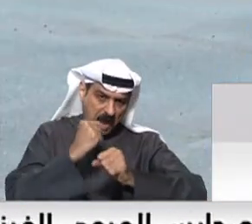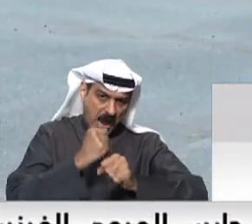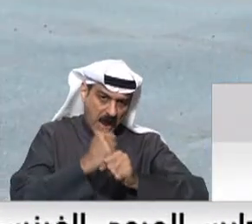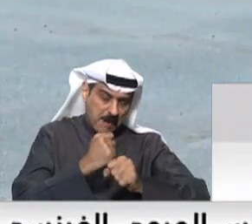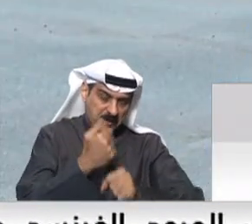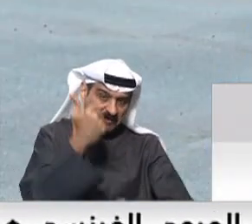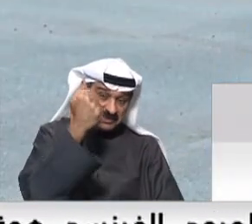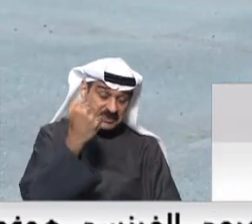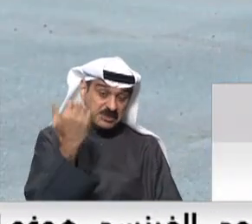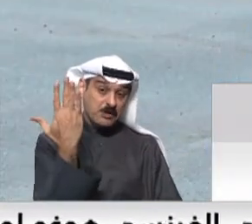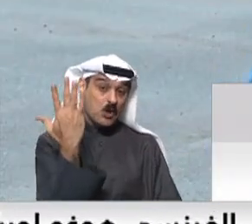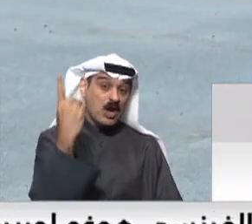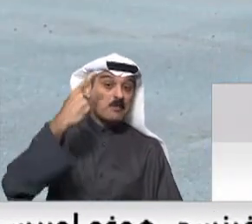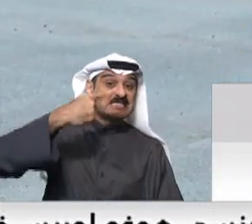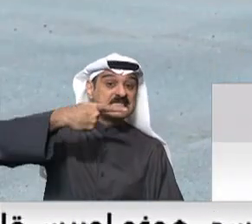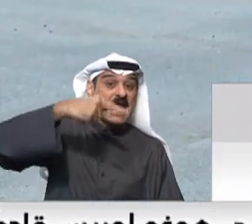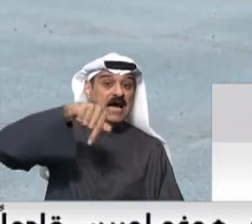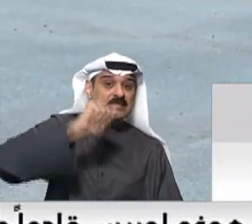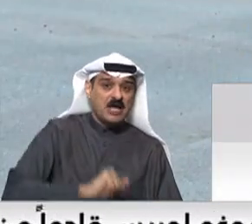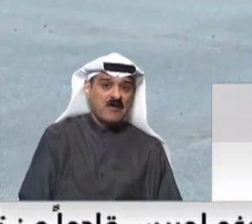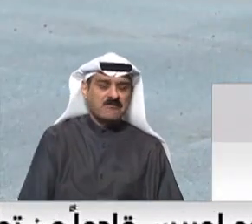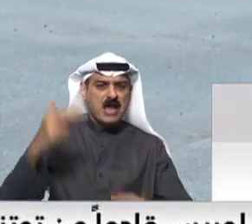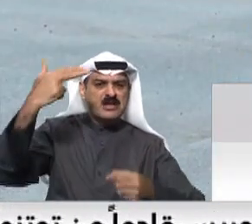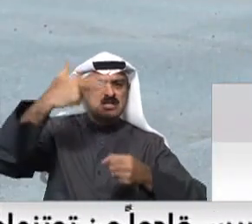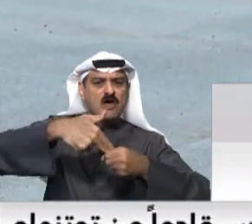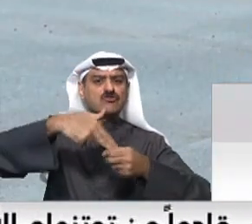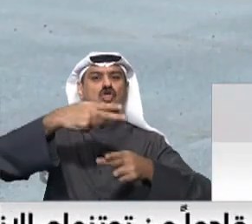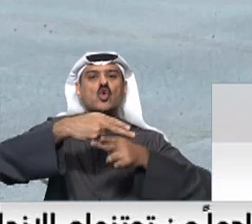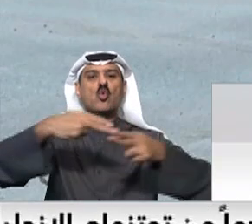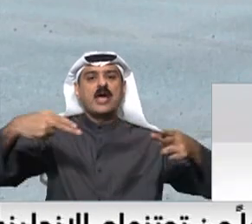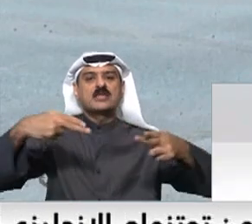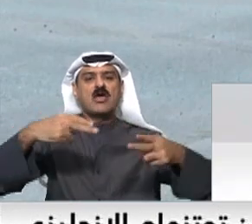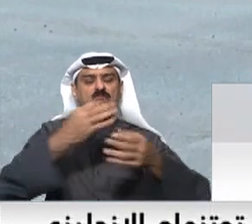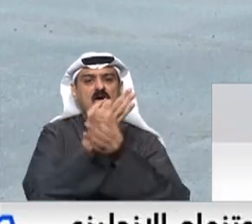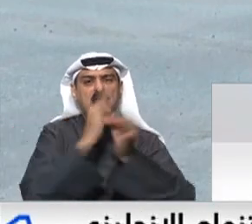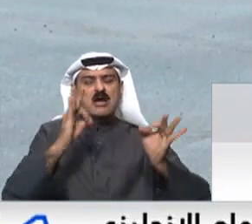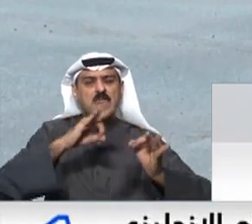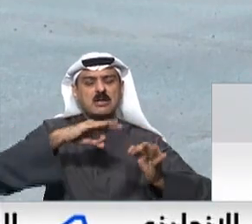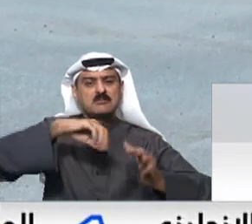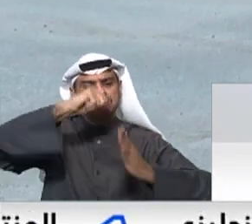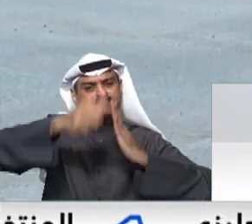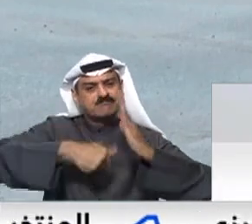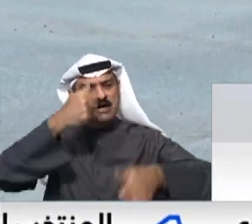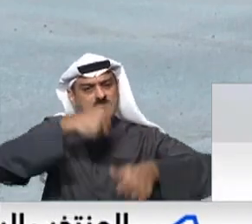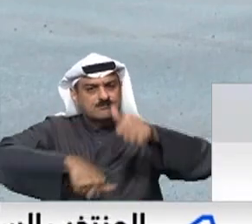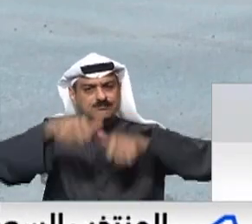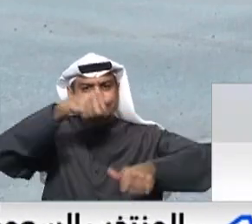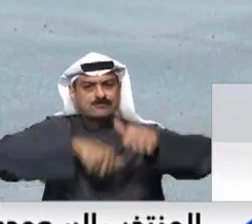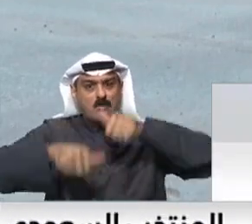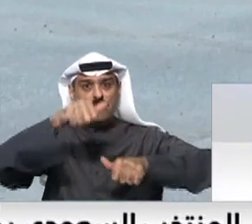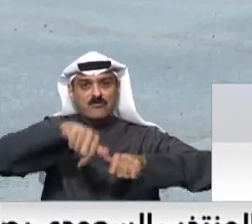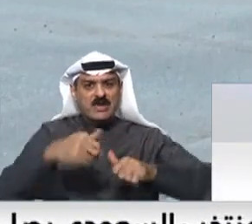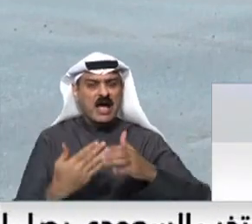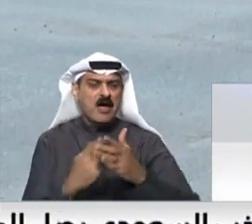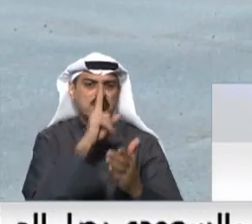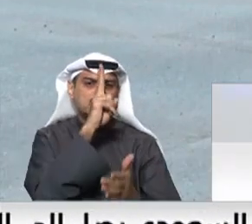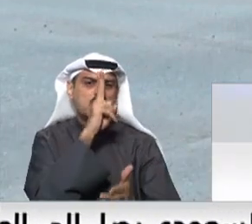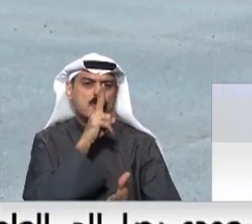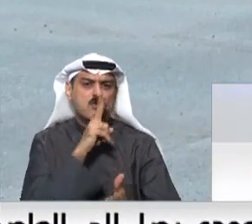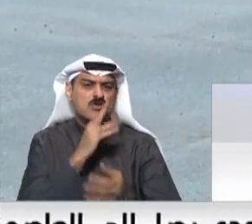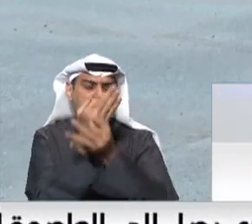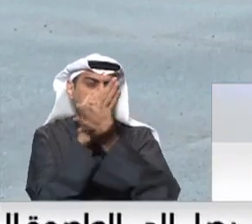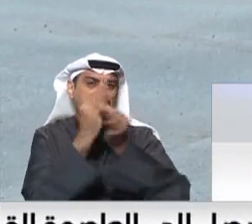هو النفط الخام الكويتي أو النفط الثقيل، يتم تكريره عن طريق ثلاث مصافي عندنا، وحدة كل وحدة